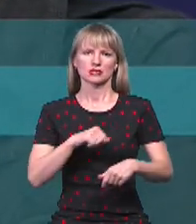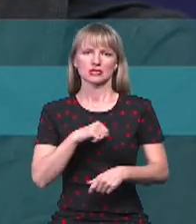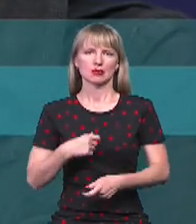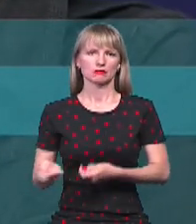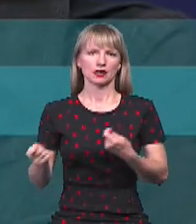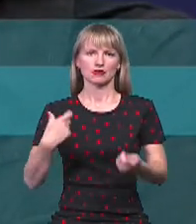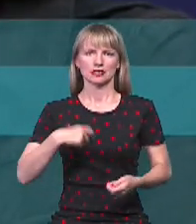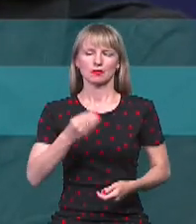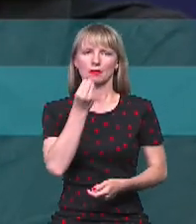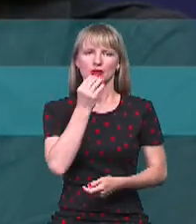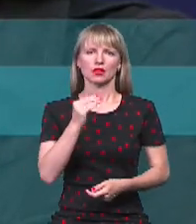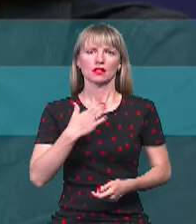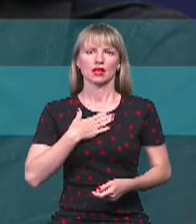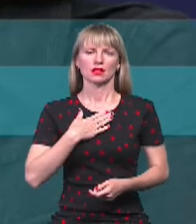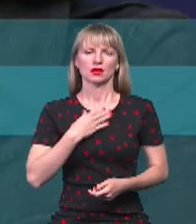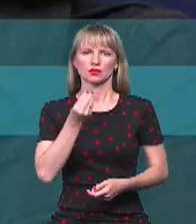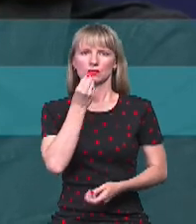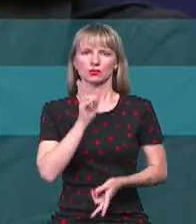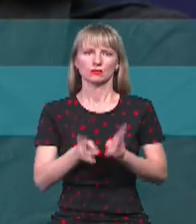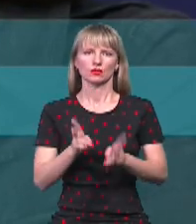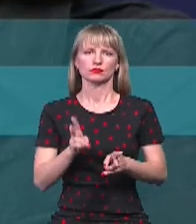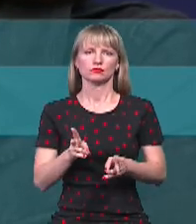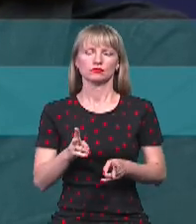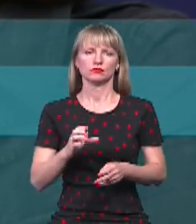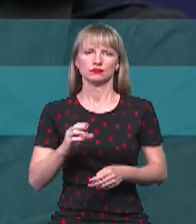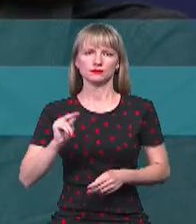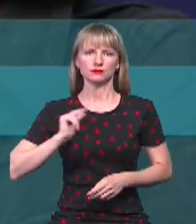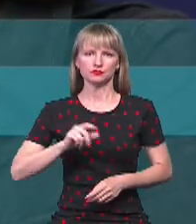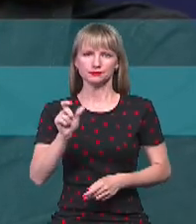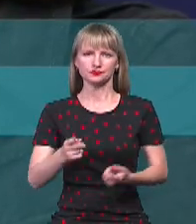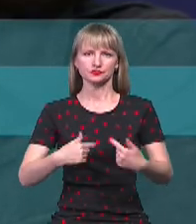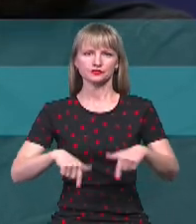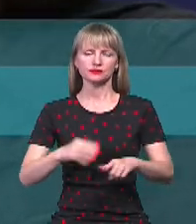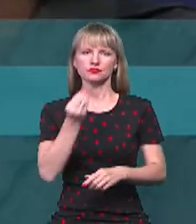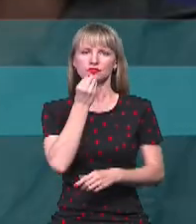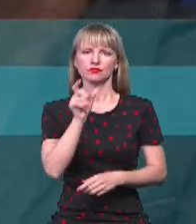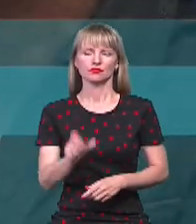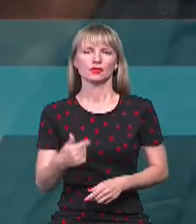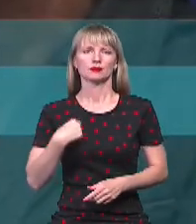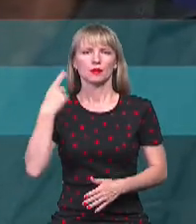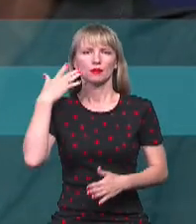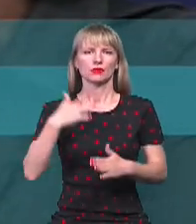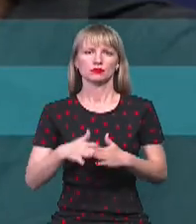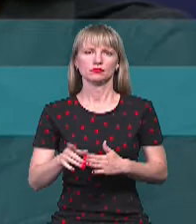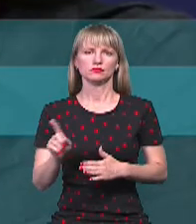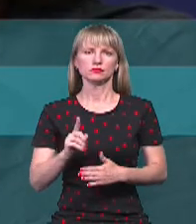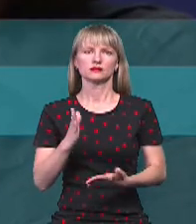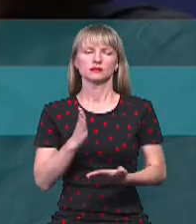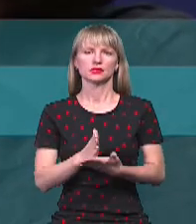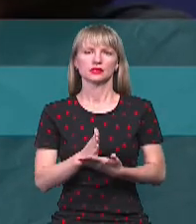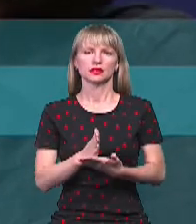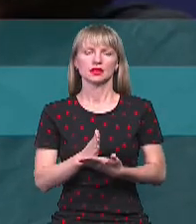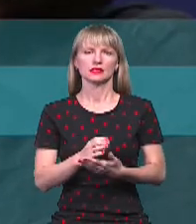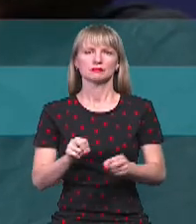себе продукты и на наших пищеблоках готовит сотрудник организатора питания. Соответственно, мы понимаем, что да, есть